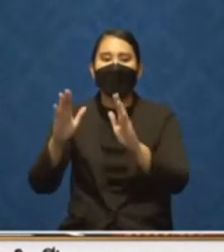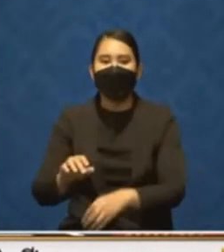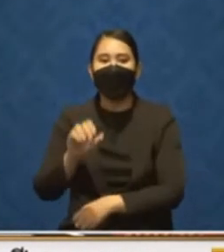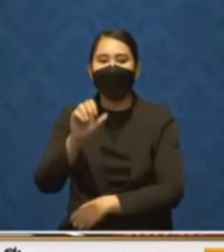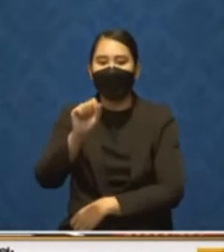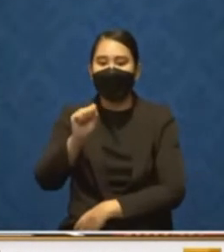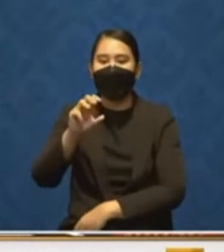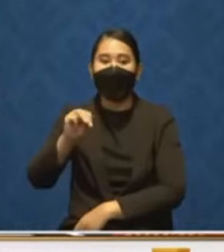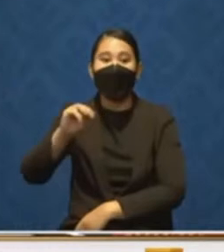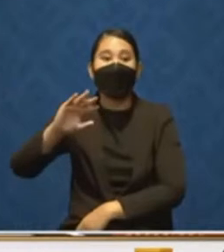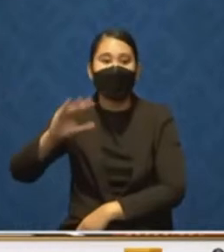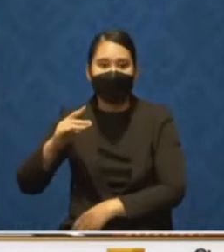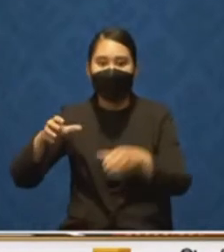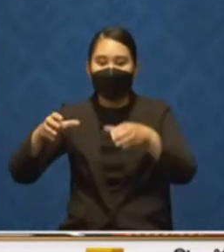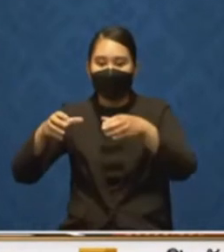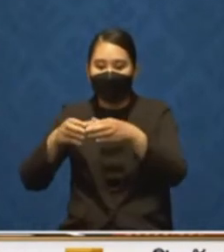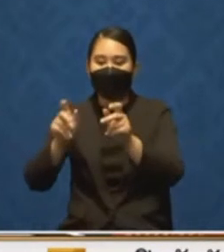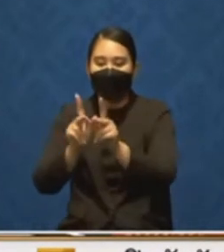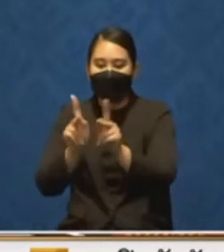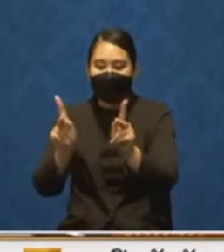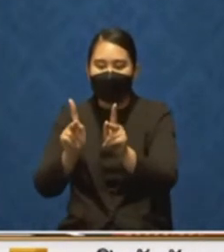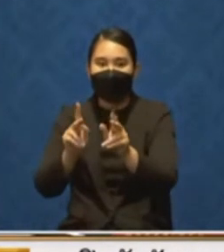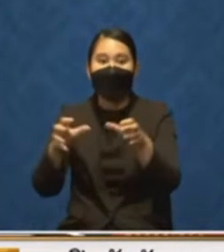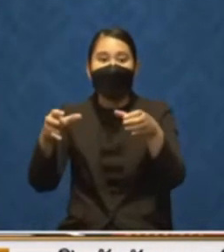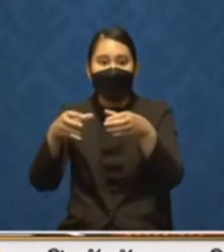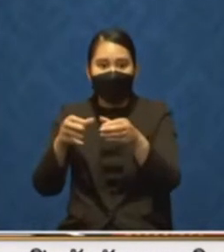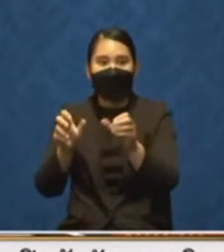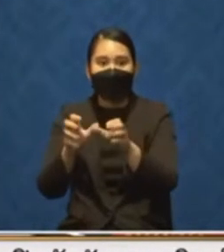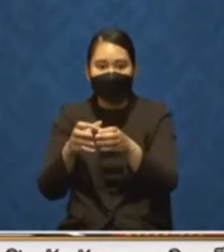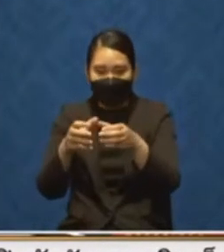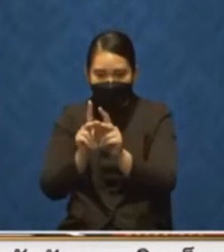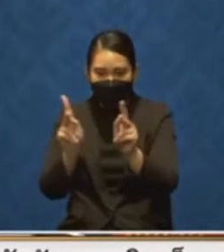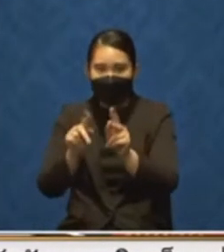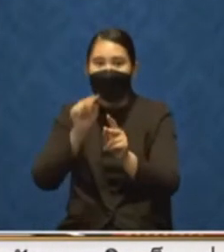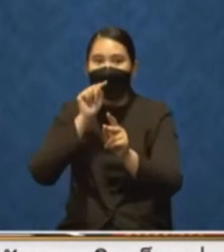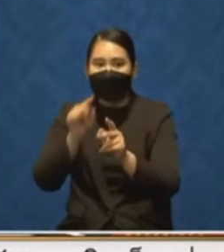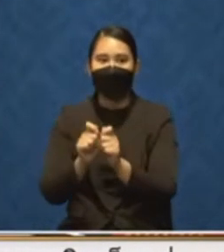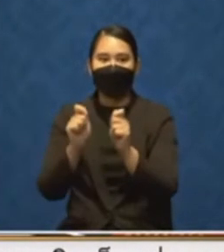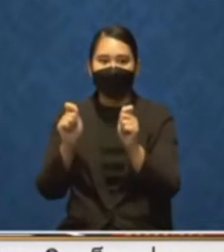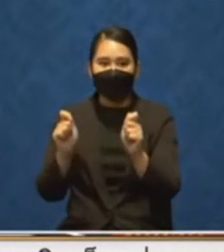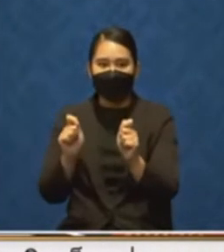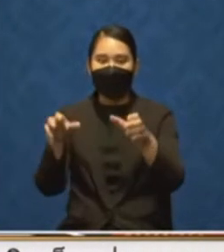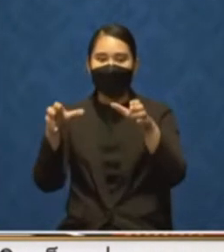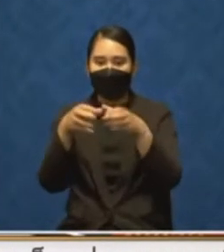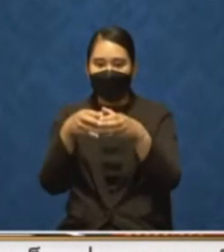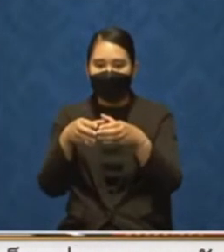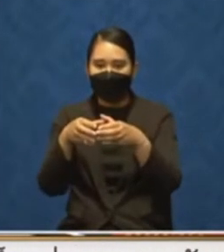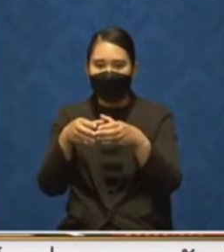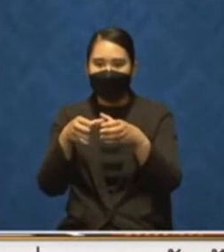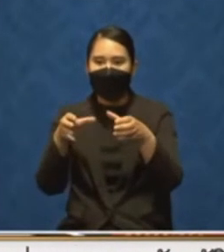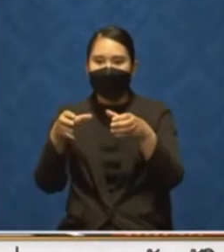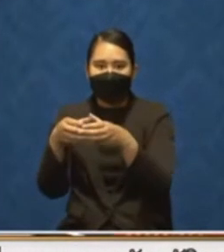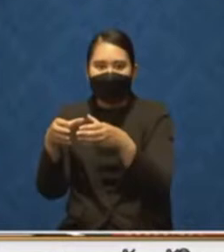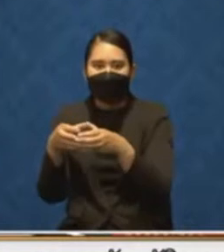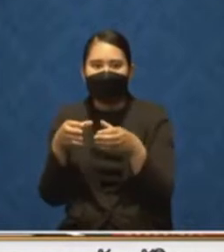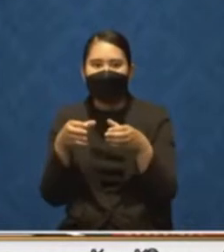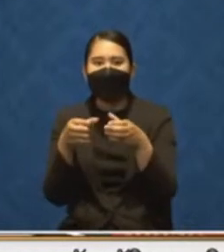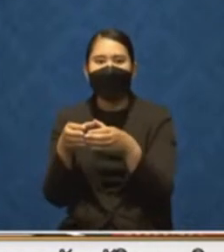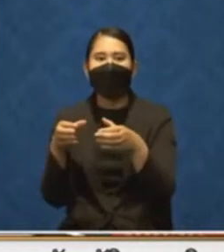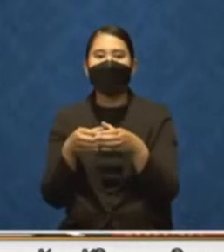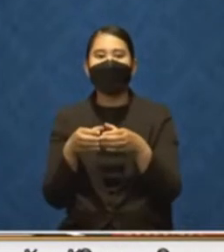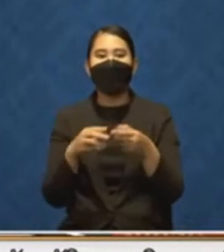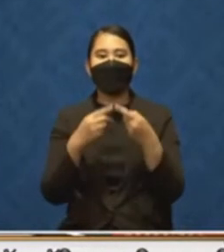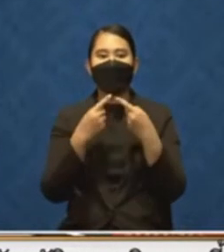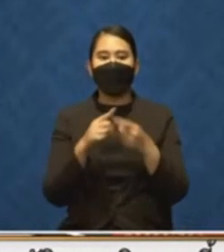ชอบก็ตั้งกรรมการกรรมการก็ตั้งอนุกรรมการอนุกรรมการก็ตั้งอนุกรรมการอีกทีนึงเมื่อวานก็ตั้งคณะกรรมการอีกอันหนึ่งแต่ว่าไม่มีคำตอบให้กับพี่น้องประชา